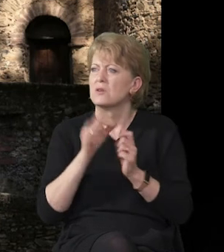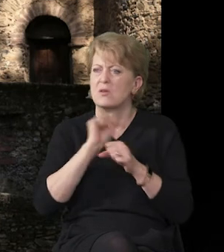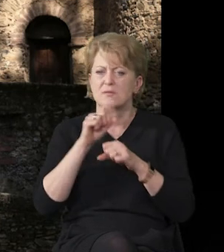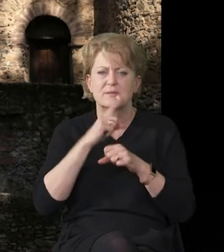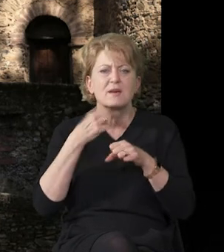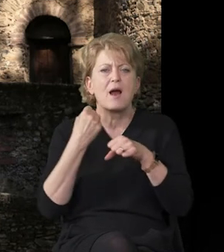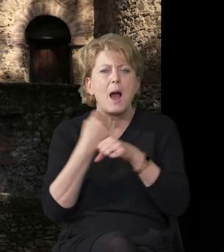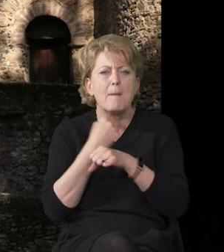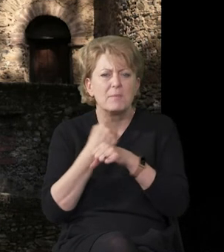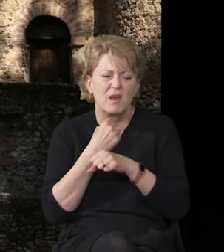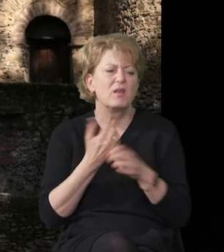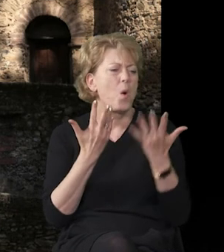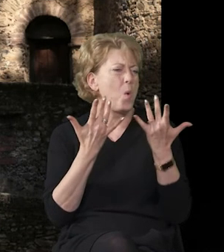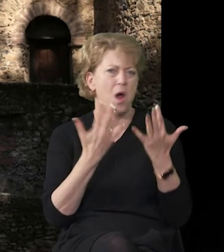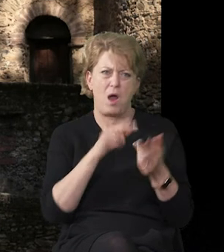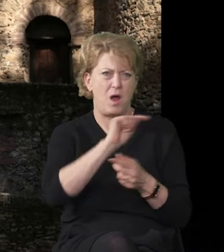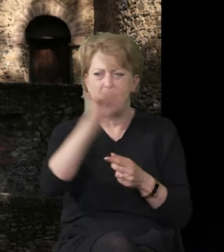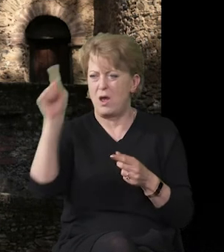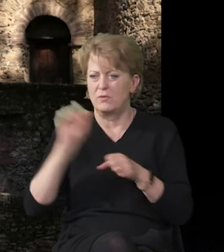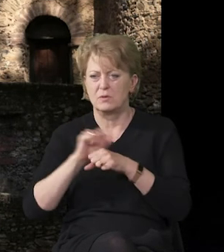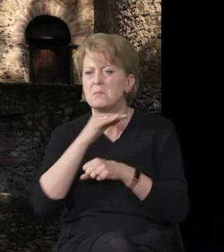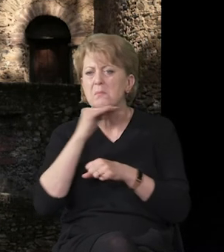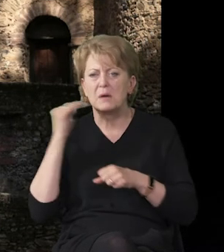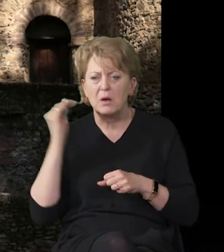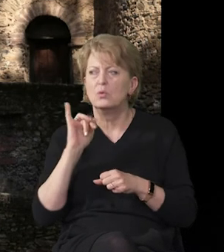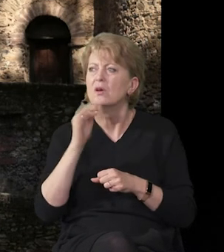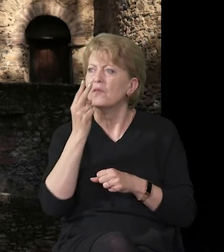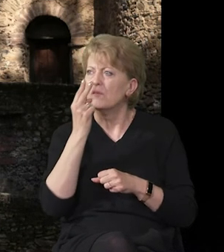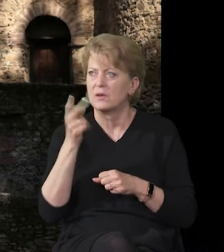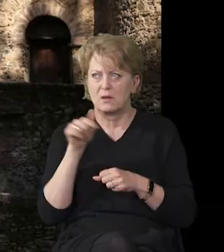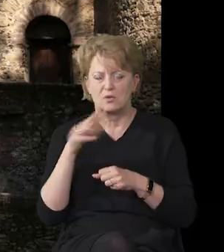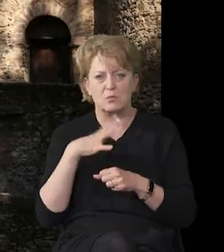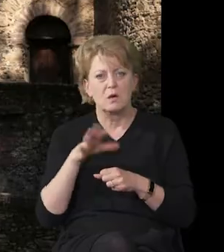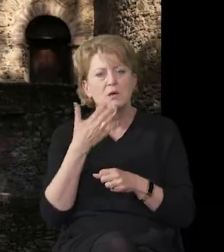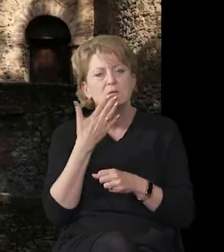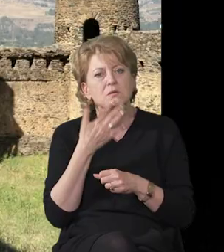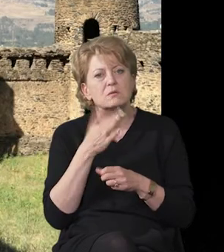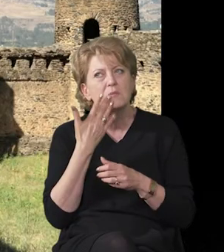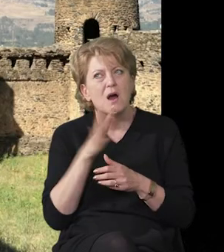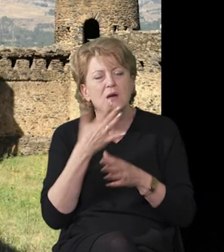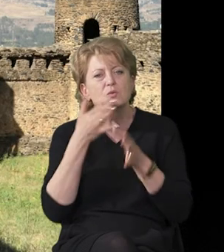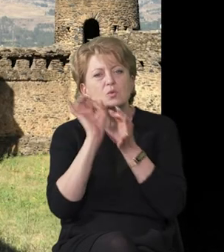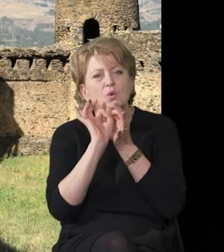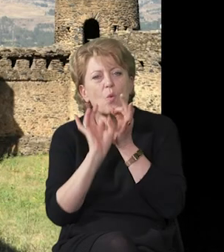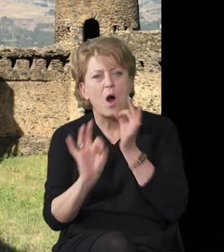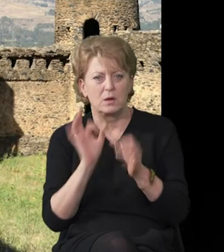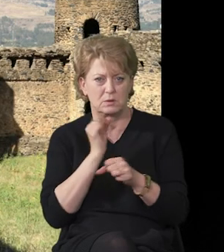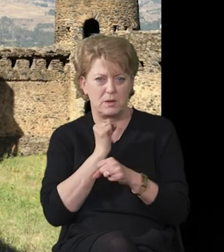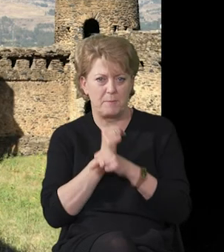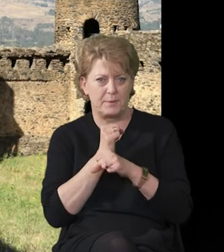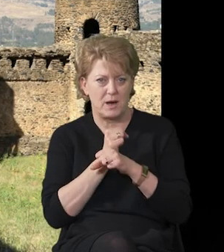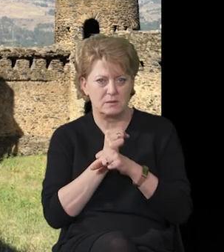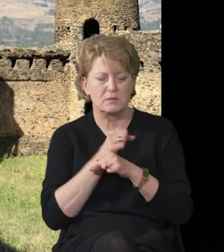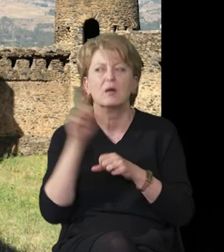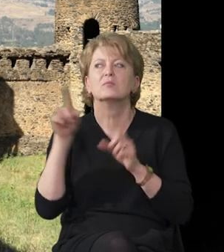jest łatwo dostępny w tym rejonie i widać, że to jest niezwykle kunsztowna praca. Cały ten kompleks wpisany jest na